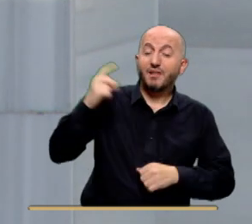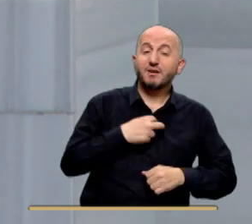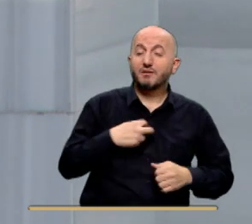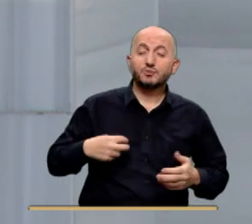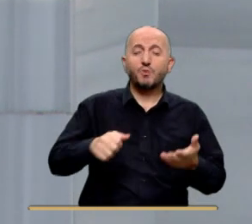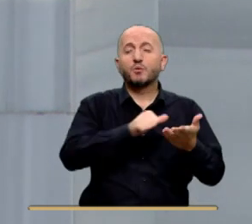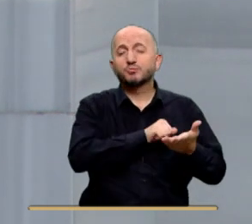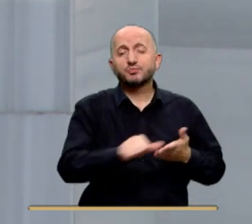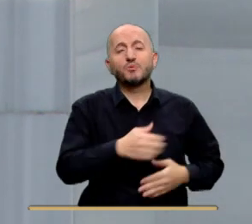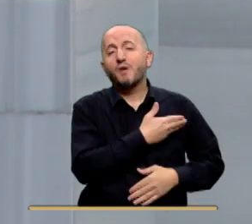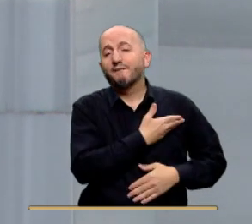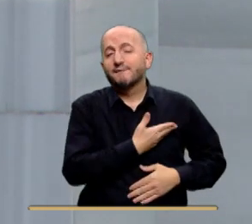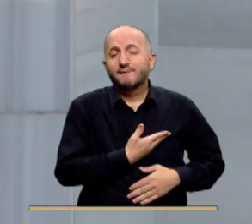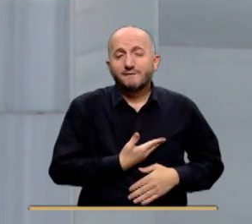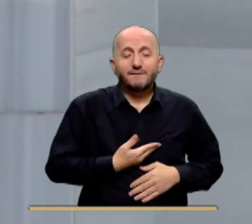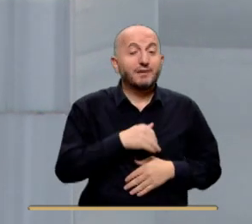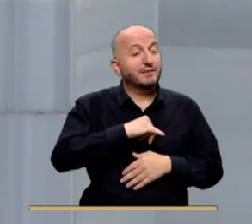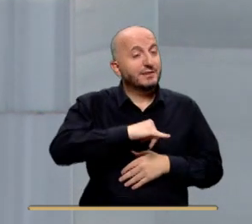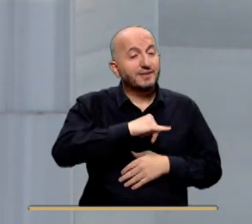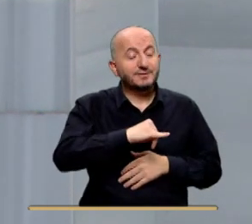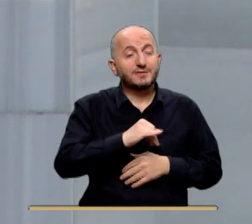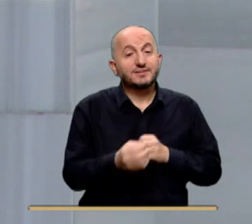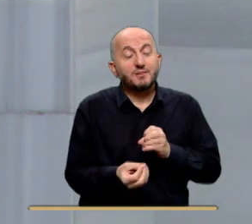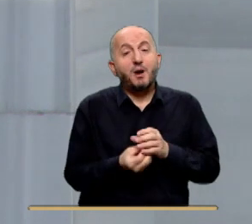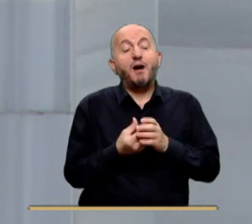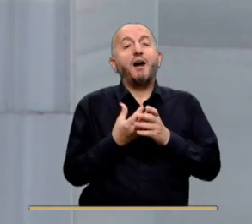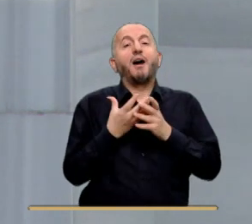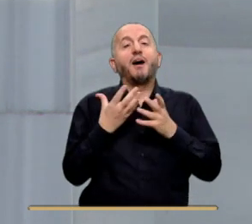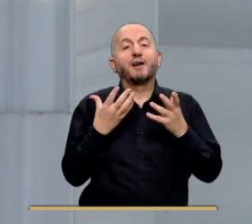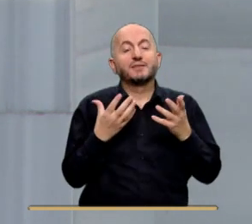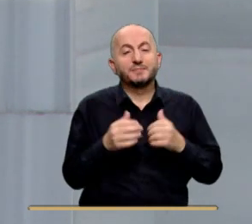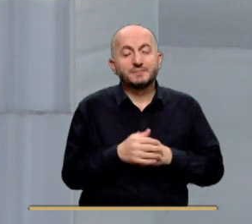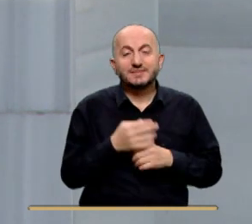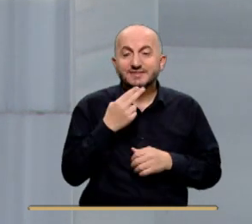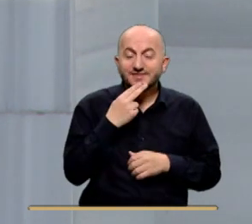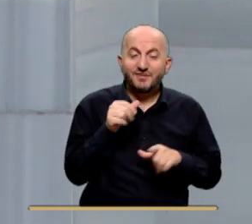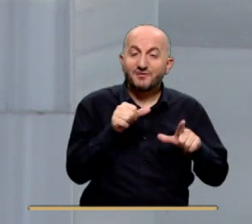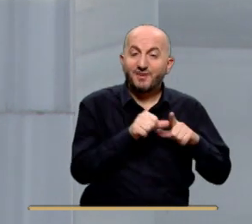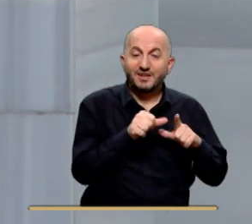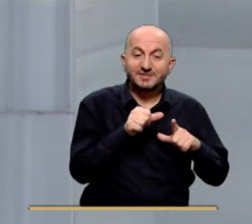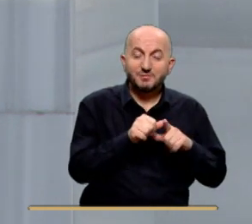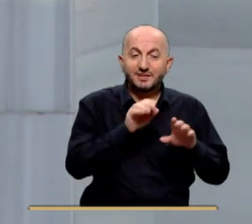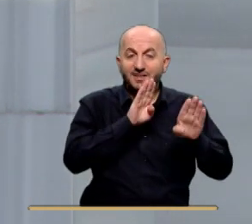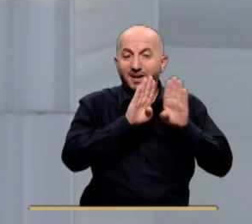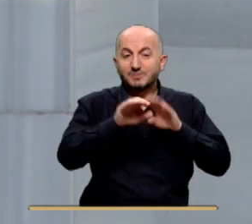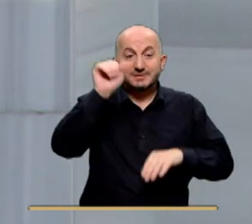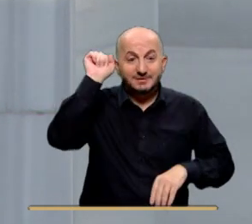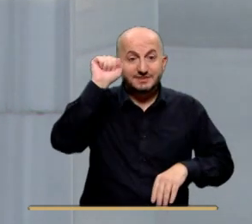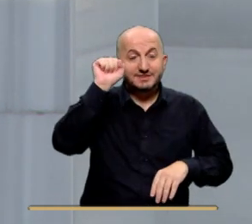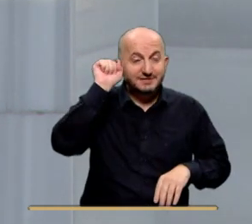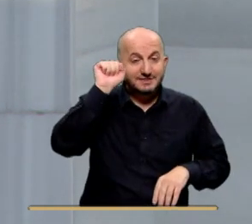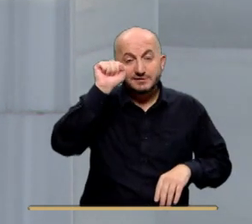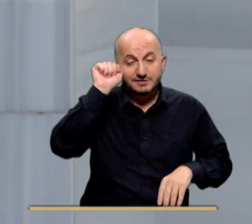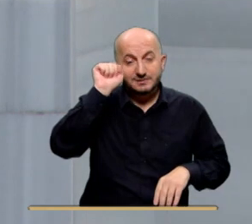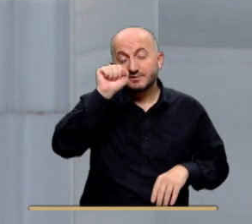Resulü bütün bu sevgilerin yanında sabahları Kızı Fatıma'nın kapısına vuruyor. Ya ehle